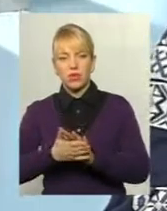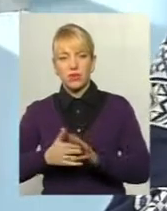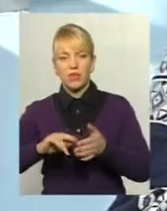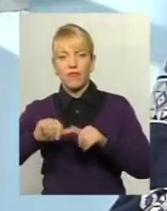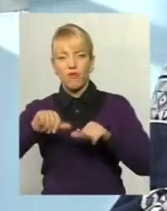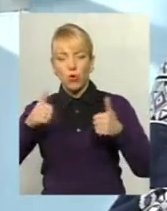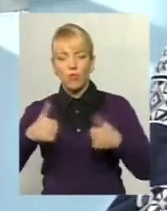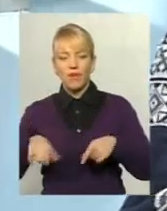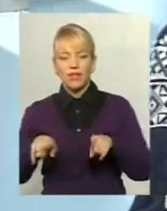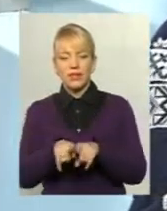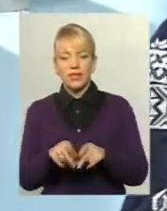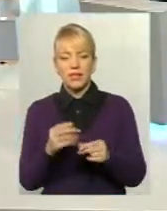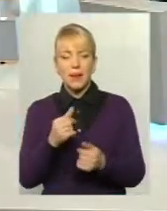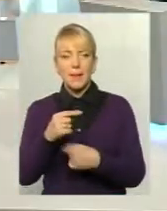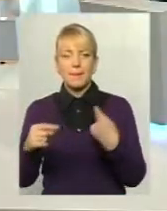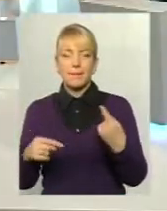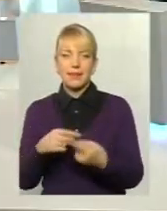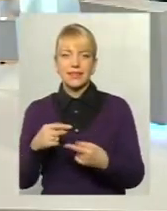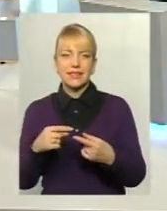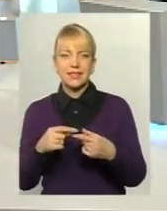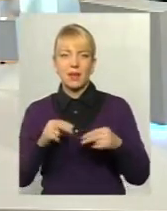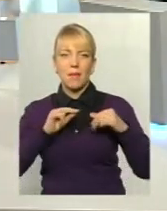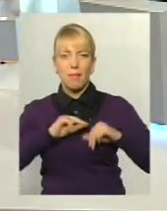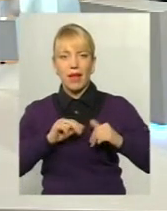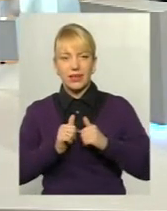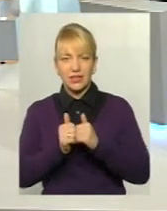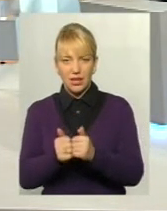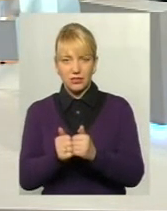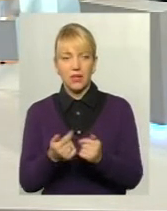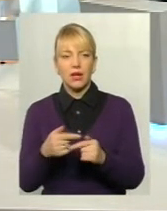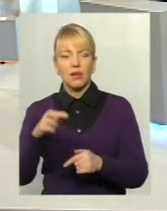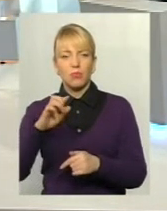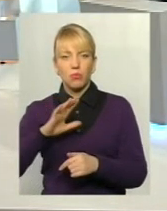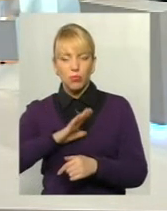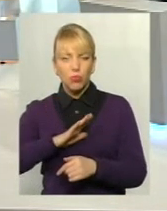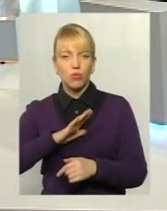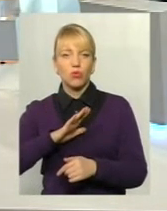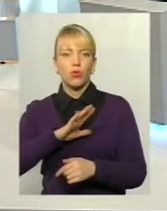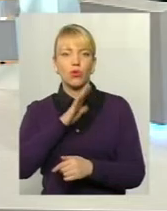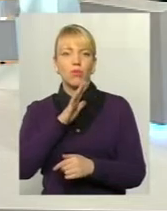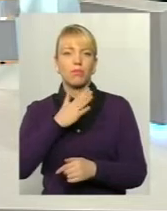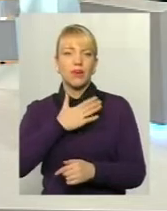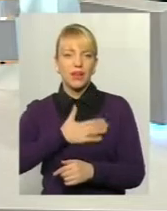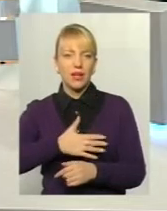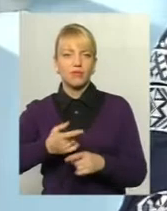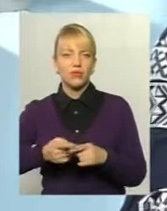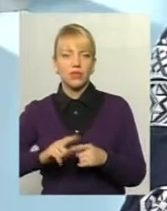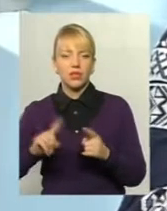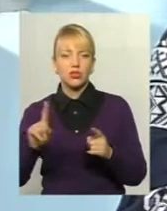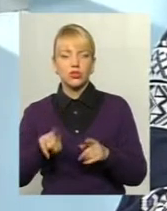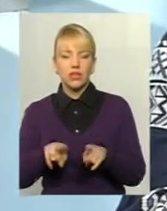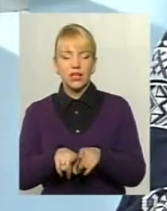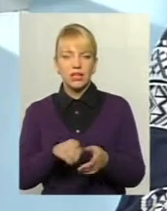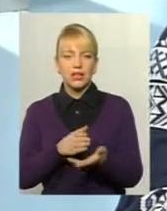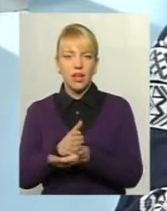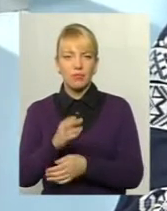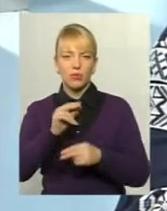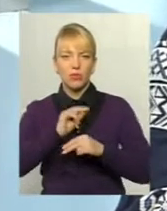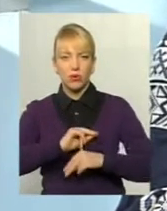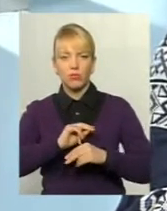таких бізнес-партнерств. Нам надзвичайно приємно було те, що такий напрям роботи, увага